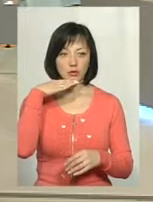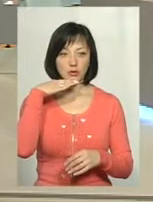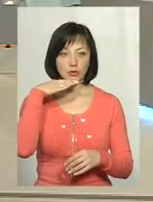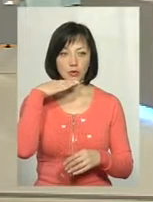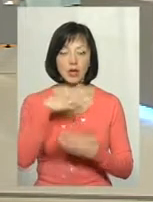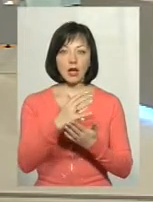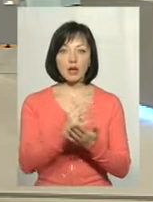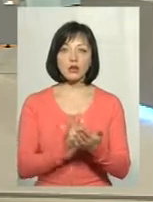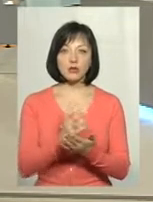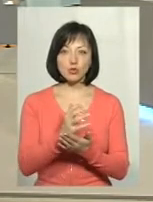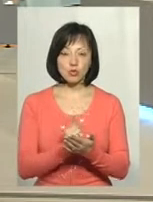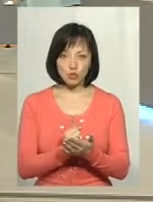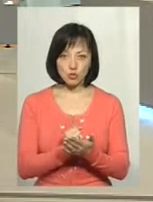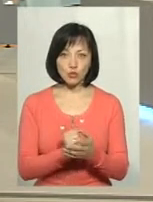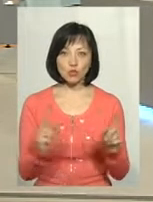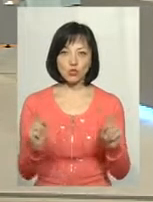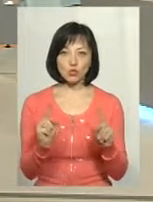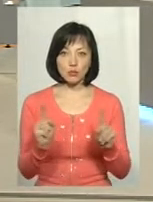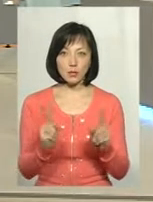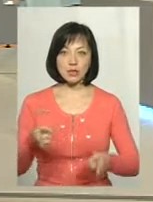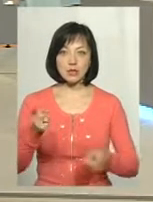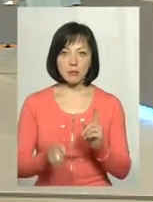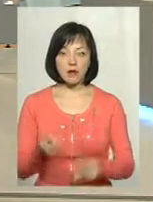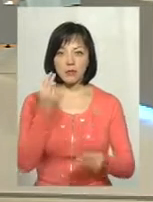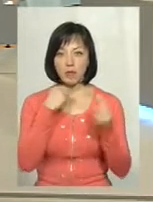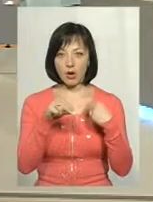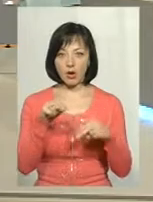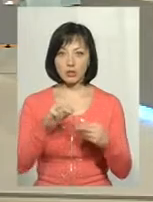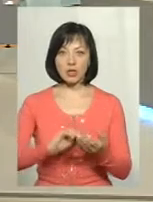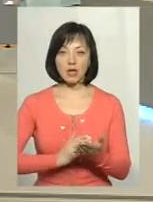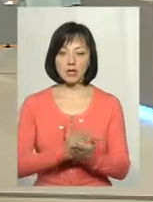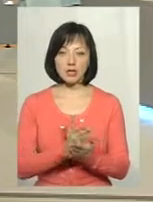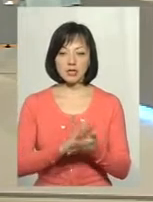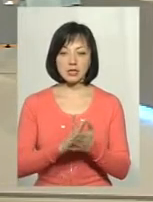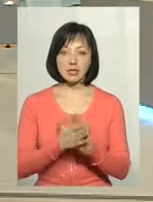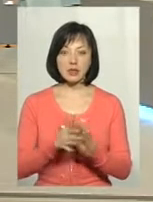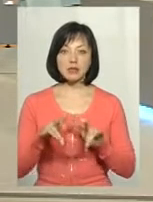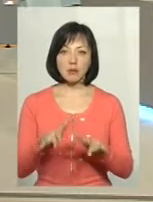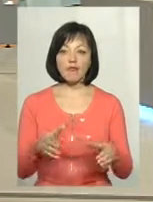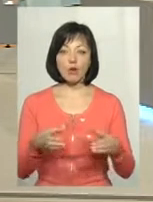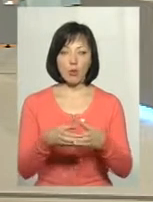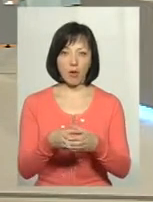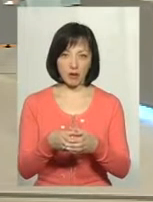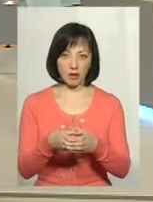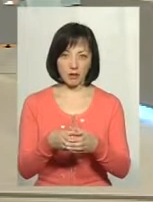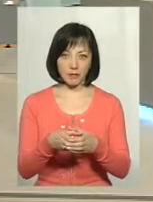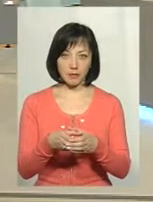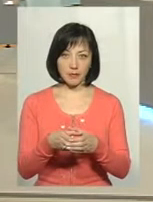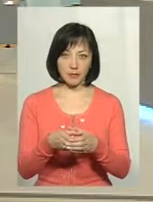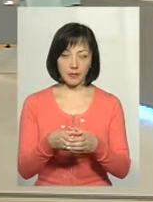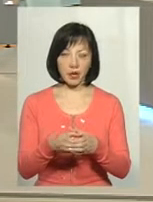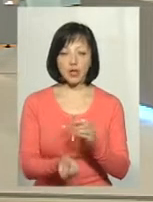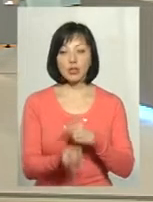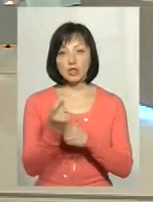скажімо, ресурсу для того, аби справді покращити, якісно покращити стан справ в громадах. Джерел